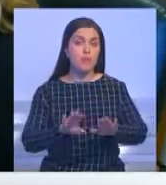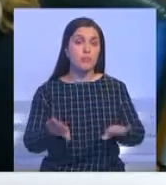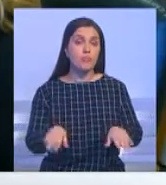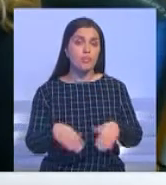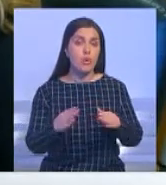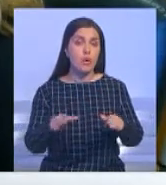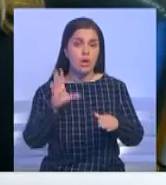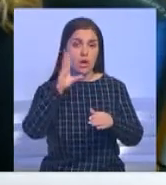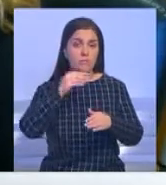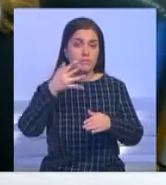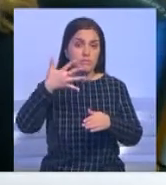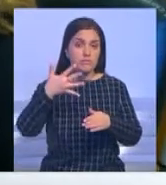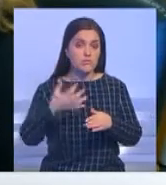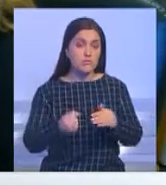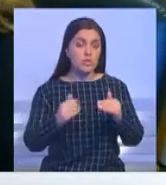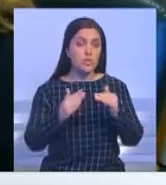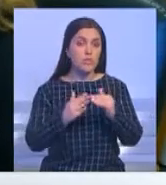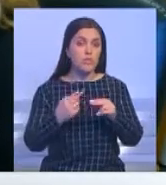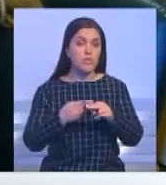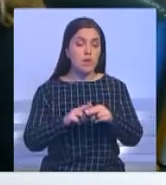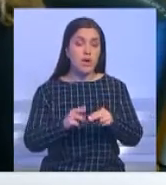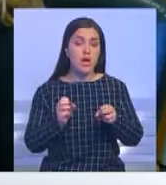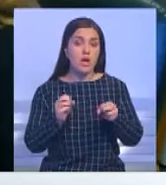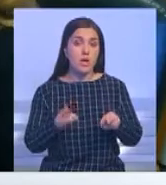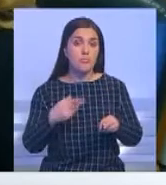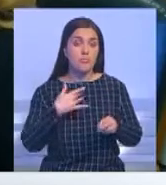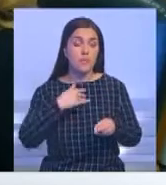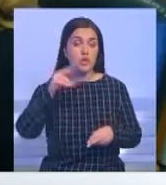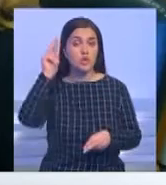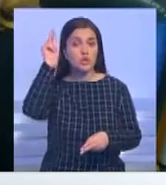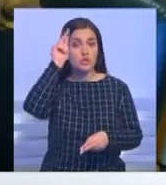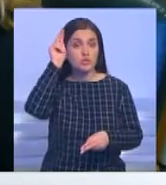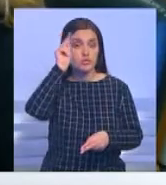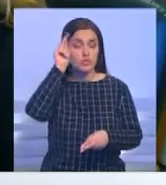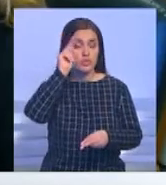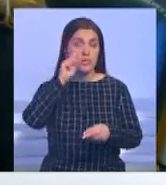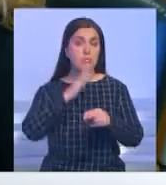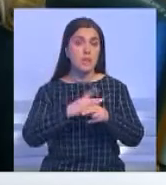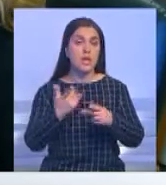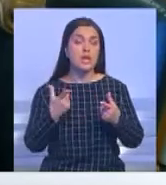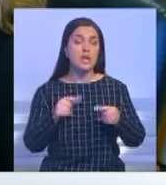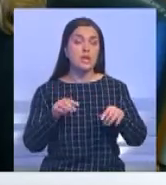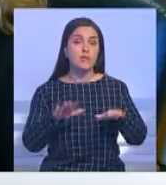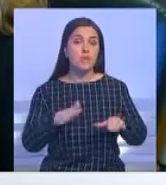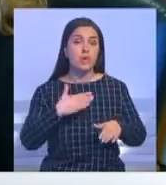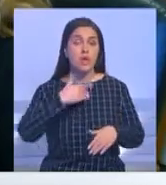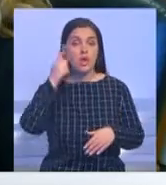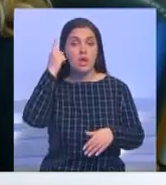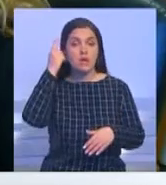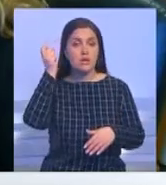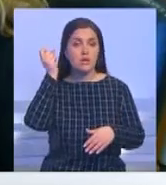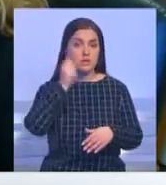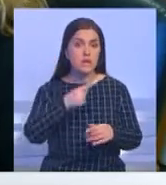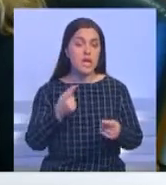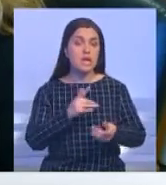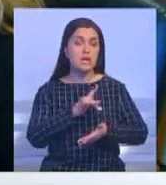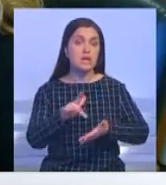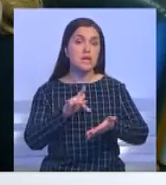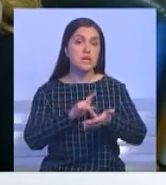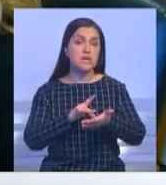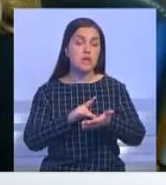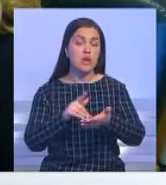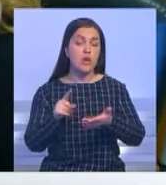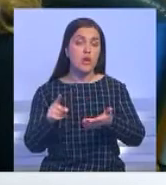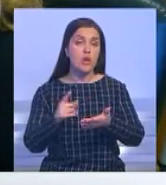Они небезопасны для населения города, поэтому мы изучаем феномен просадки почвы и хотим разобраться, какие из городских кварталов